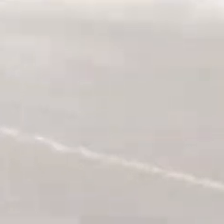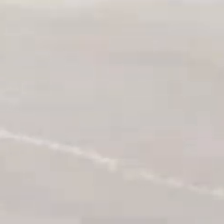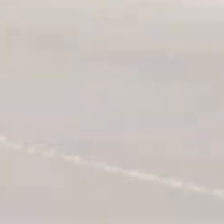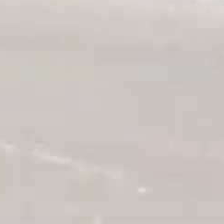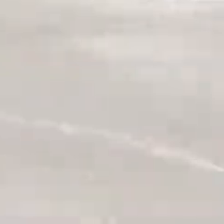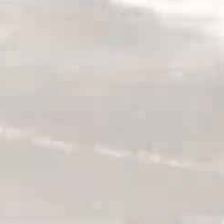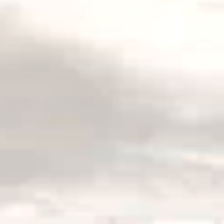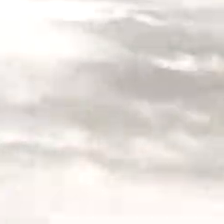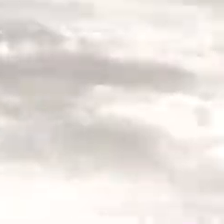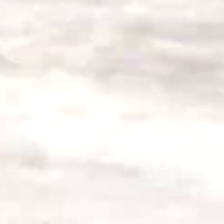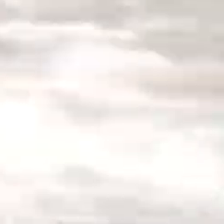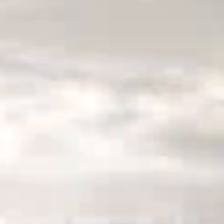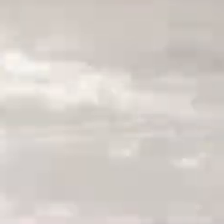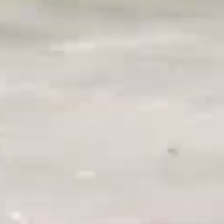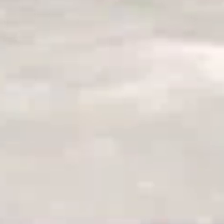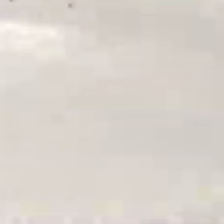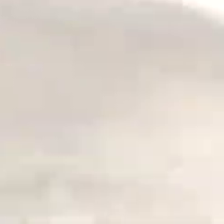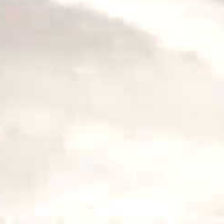Hai